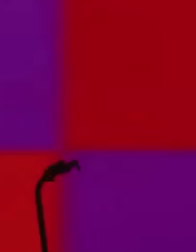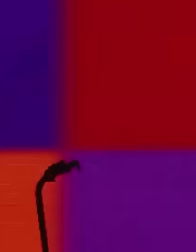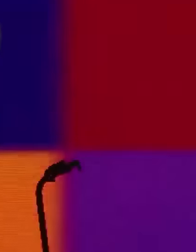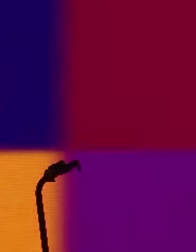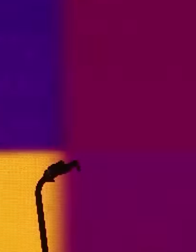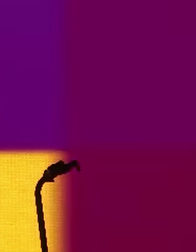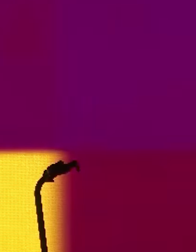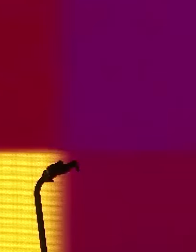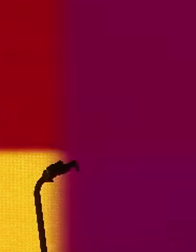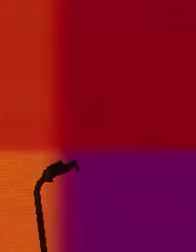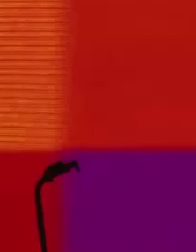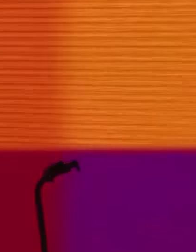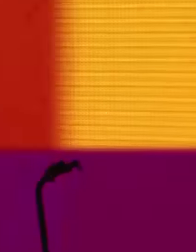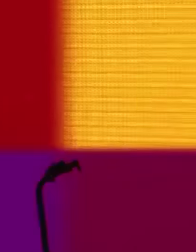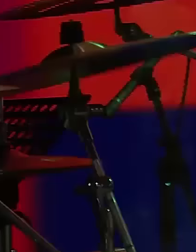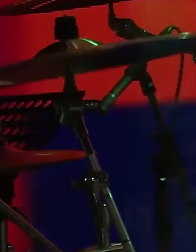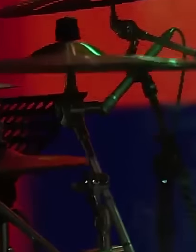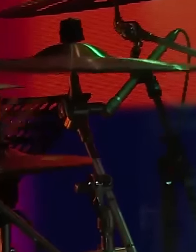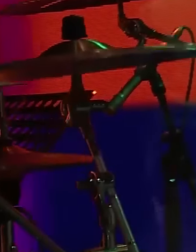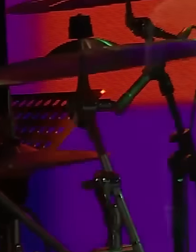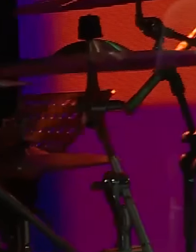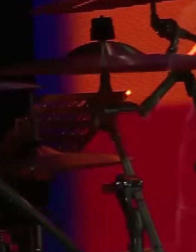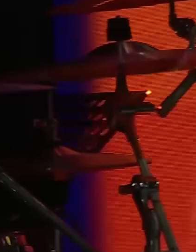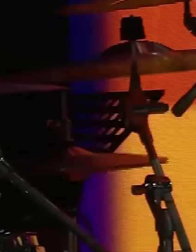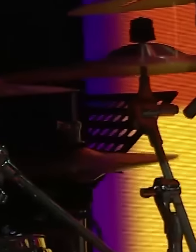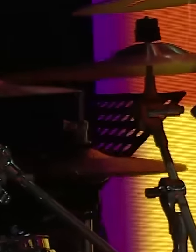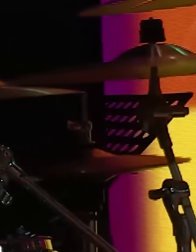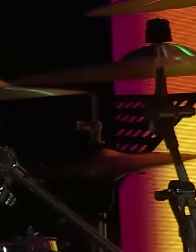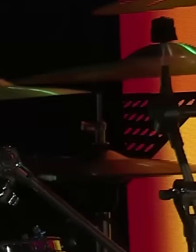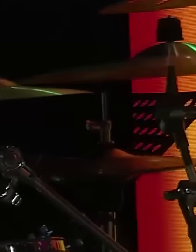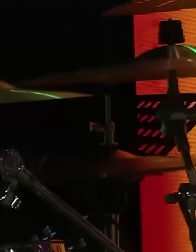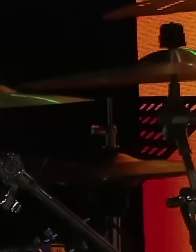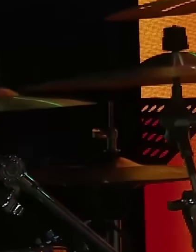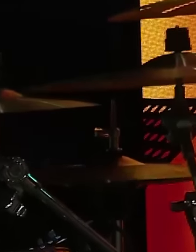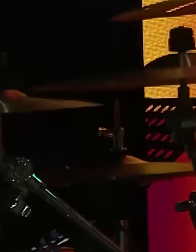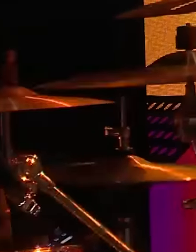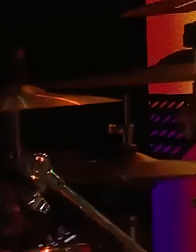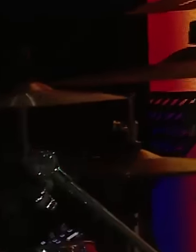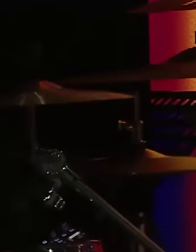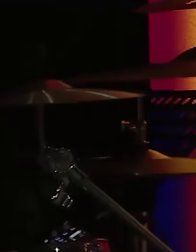segala raja. Semua bertepuk tangan untuk Tuhan.